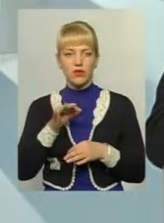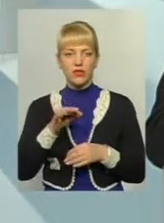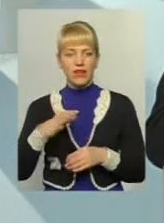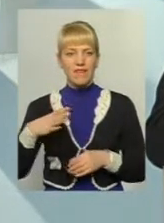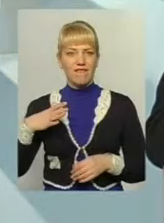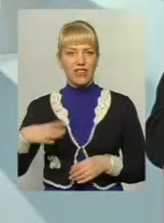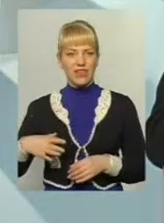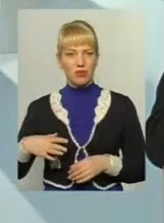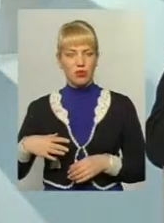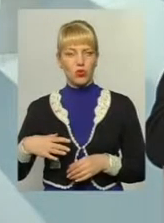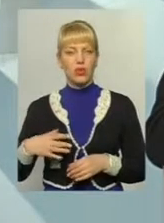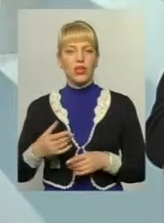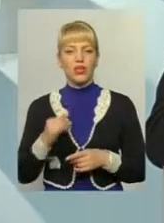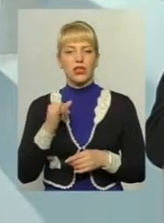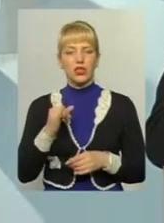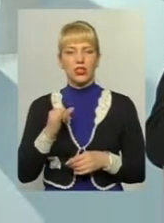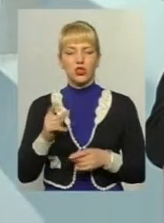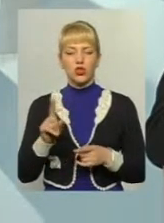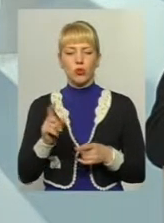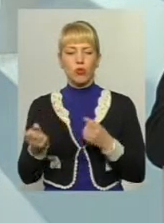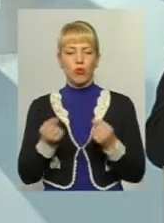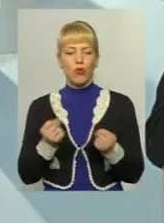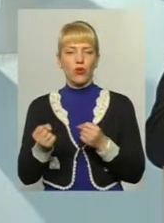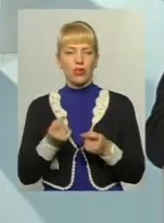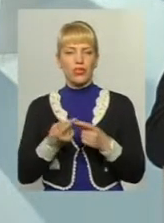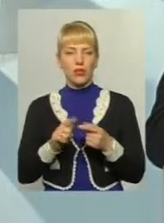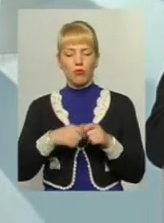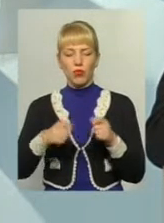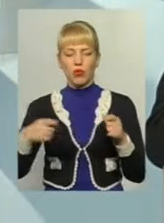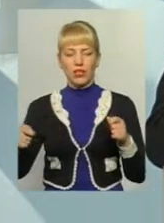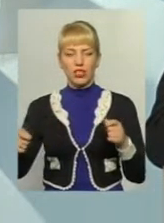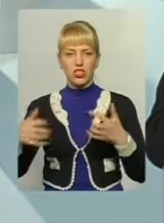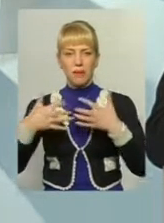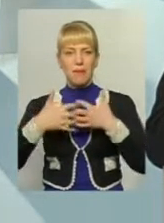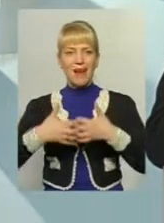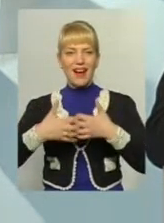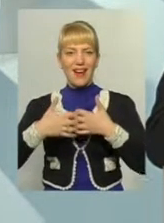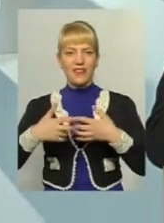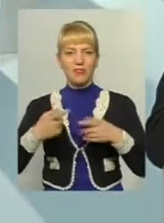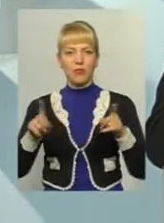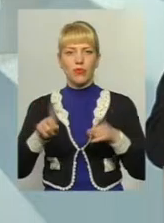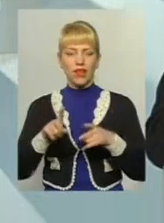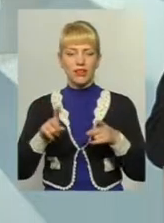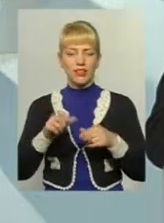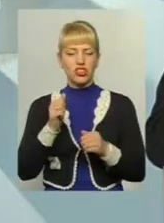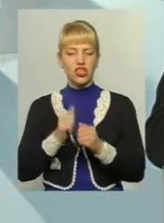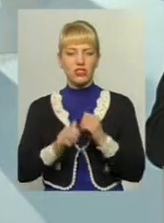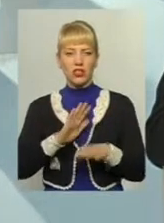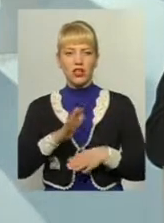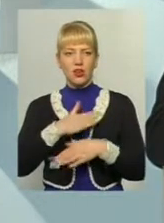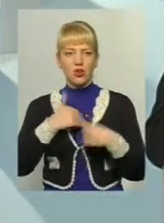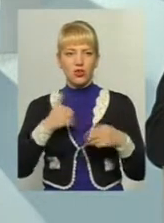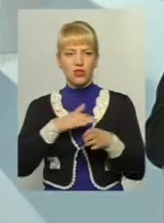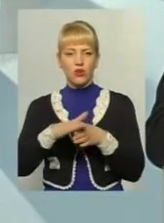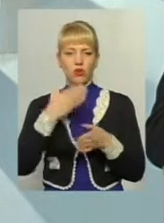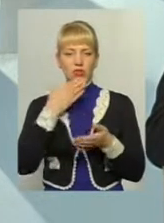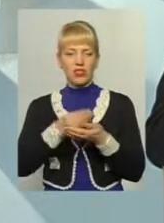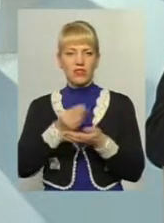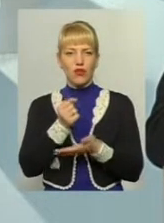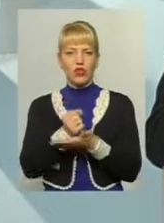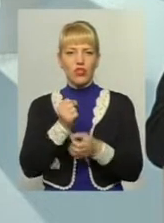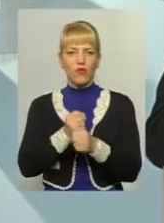потрібно досить добре орієнтуватися, перше, в законодавстві, По-друге,